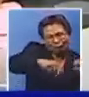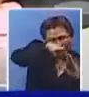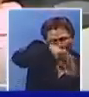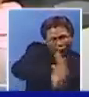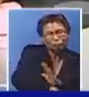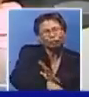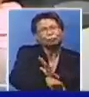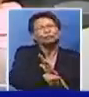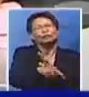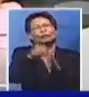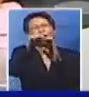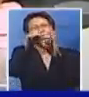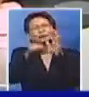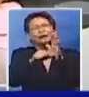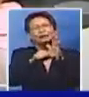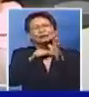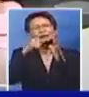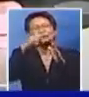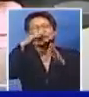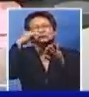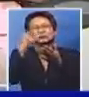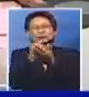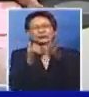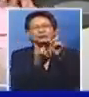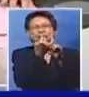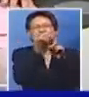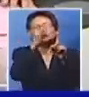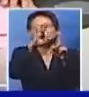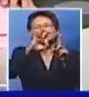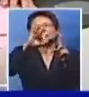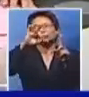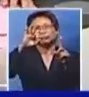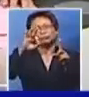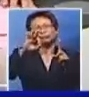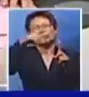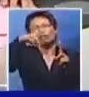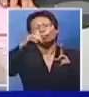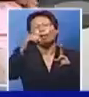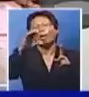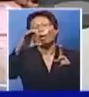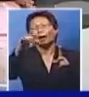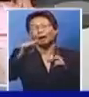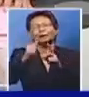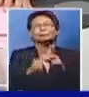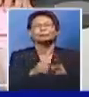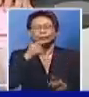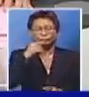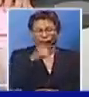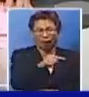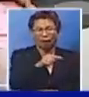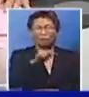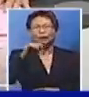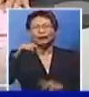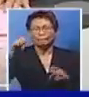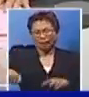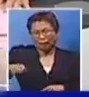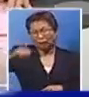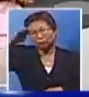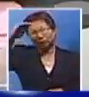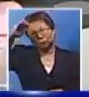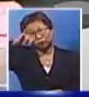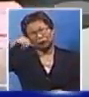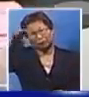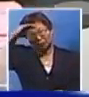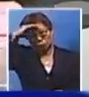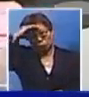Jenayah 1959 POKA. Perintah reman dikeluarkan Magistrat Mahkamah Johor Bahru Nur Aisyah Ahmad selepas permohonan